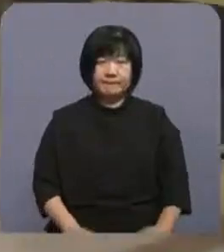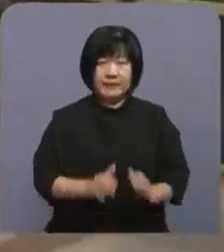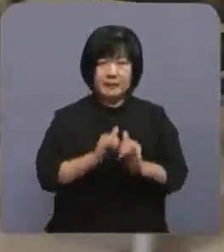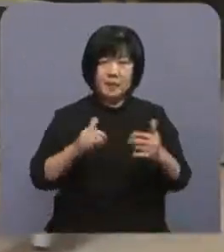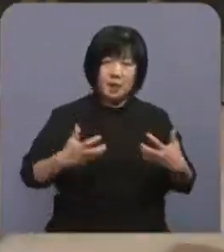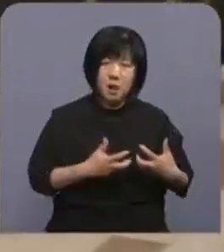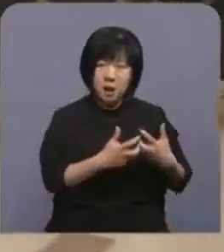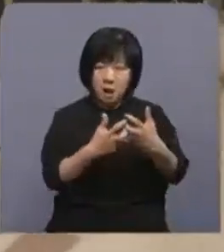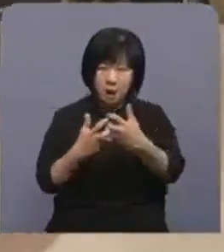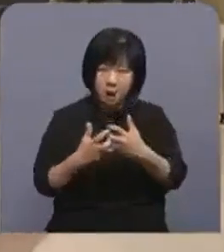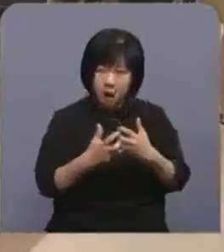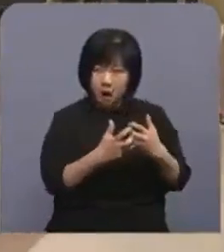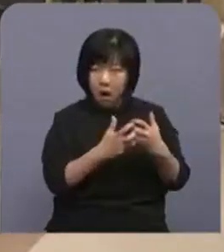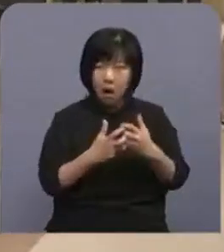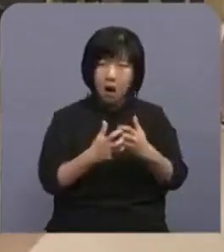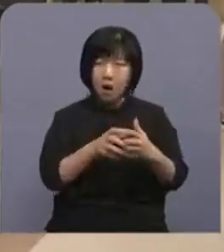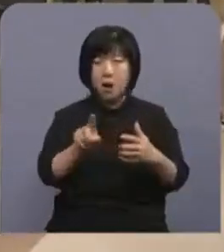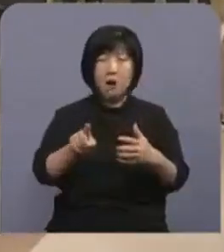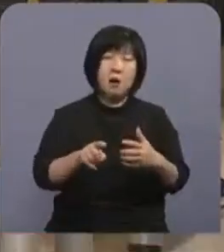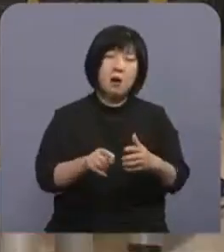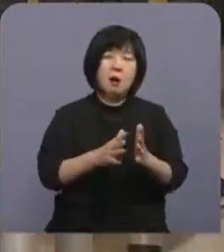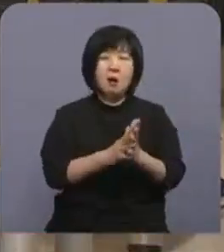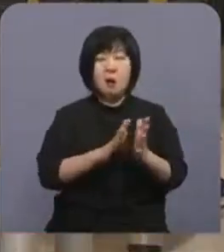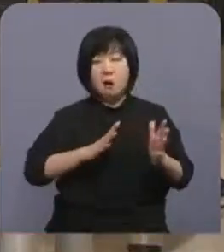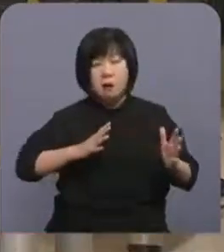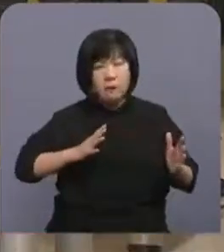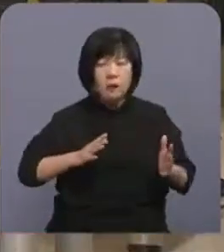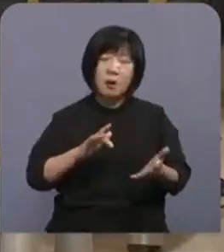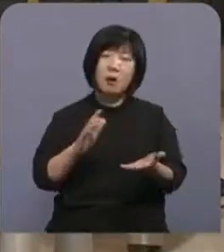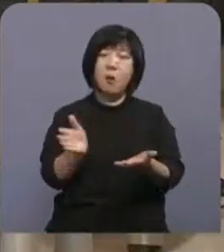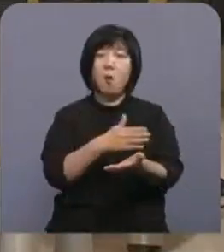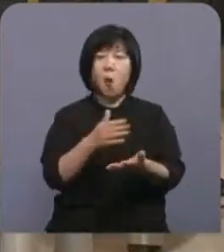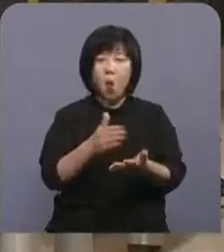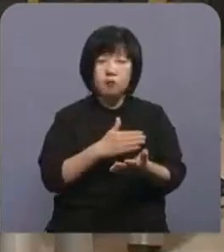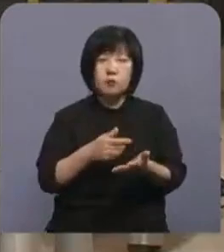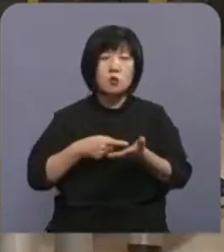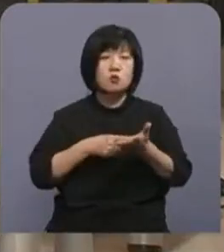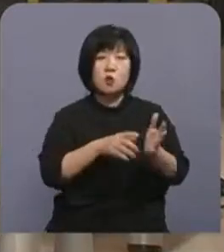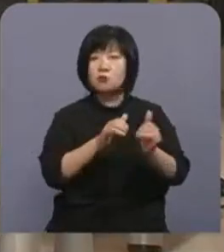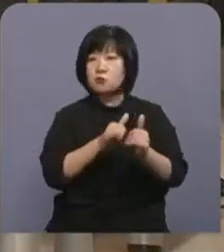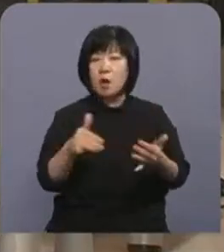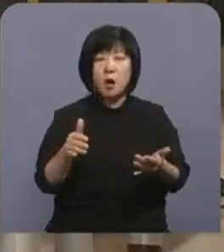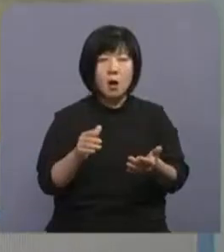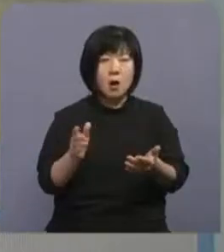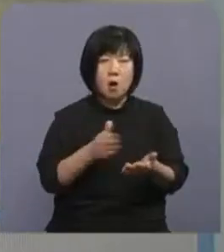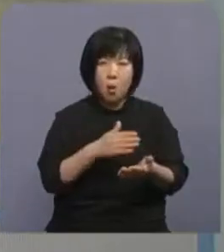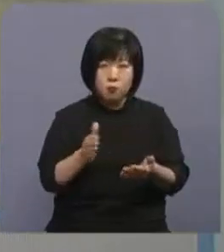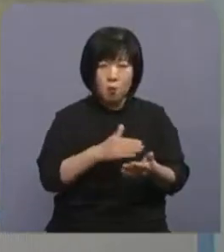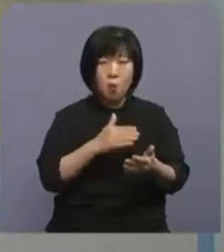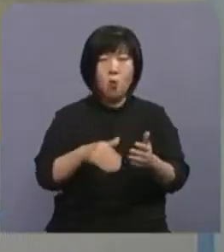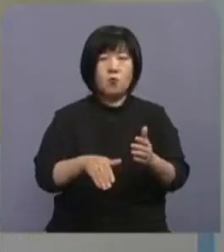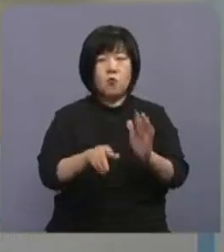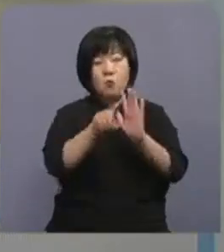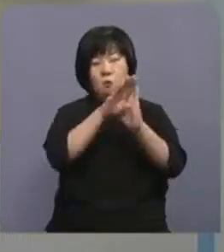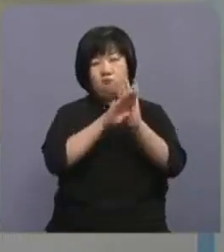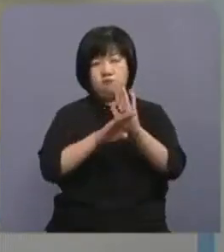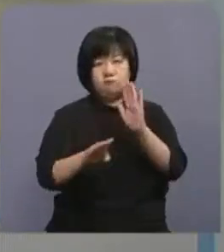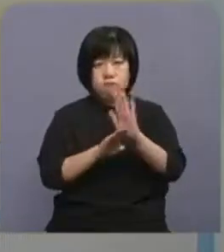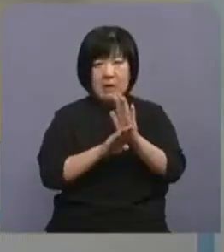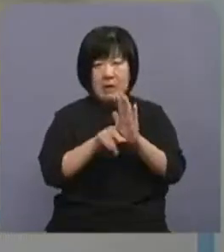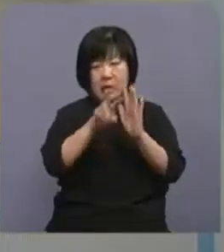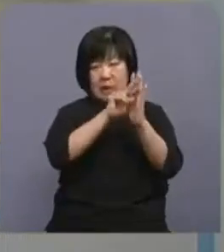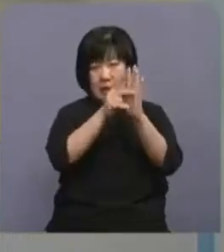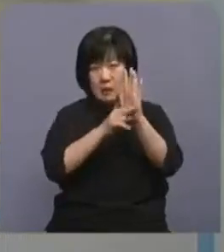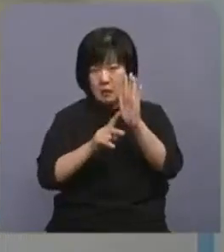사람들로 북적여야 할 외래 병동이 한산합니다 접수자는 거의 없고 진료실 앞 대기 환자 명단도 텅텅 비었습니다